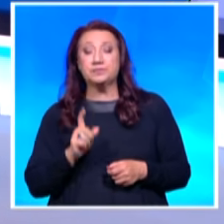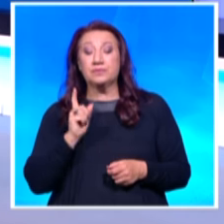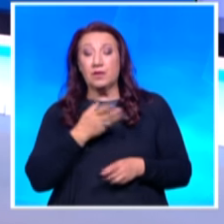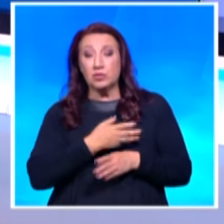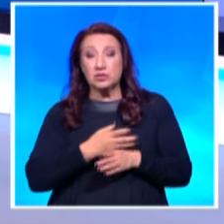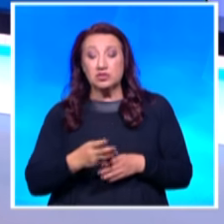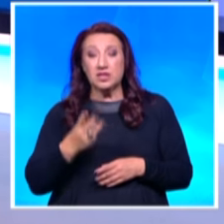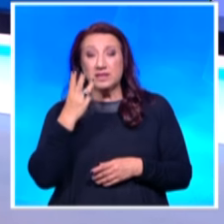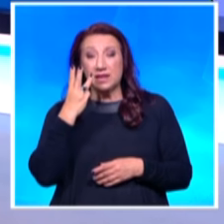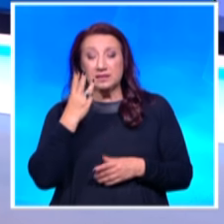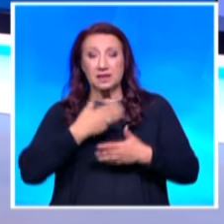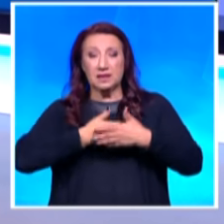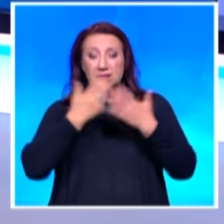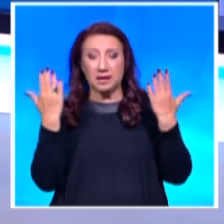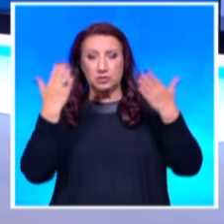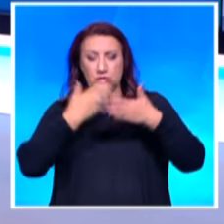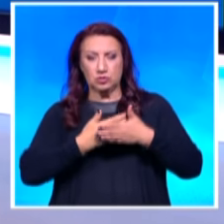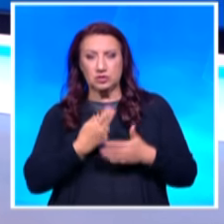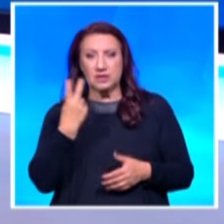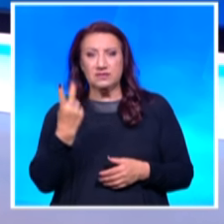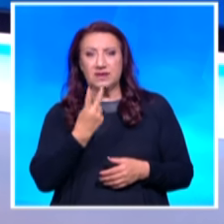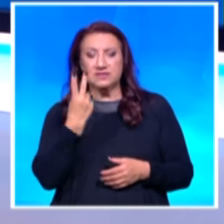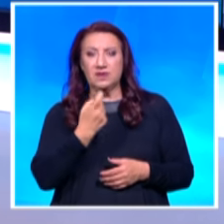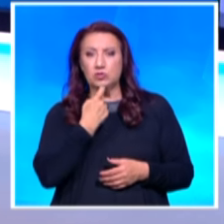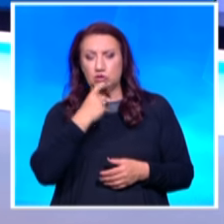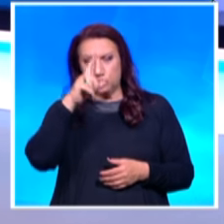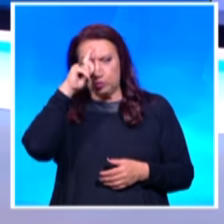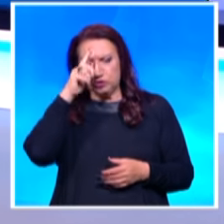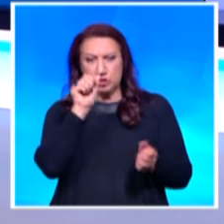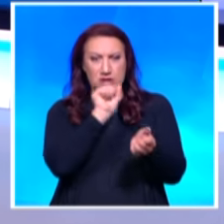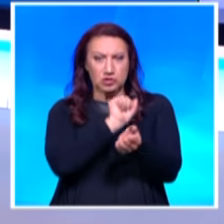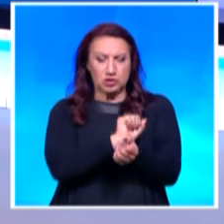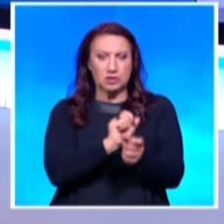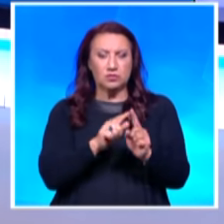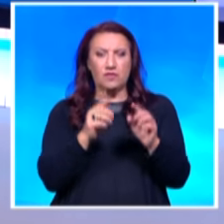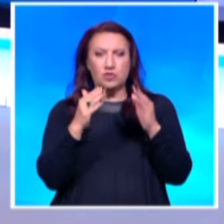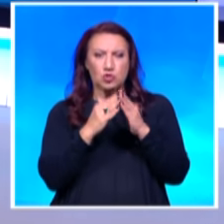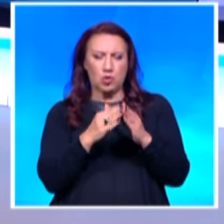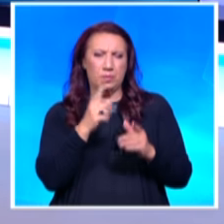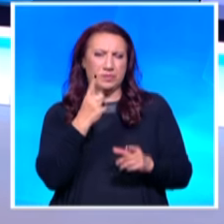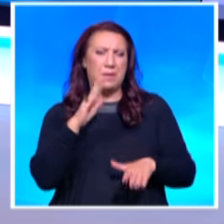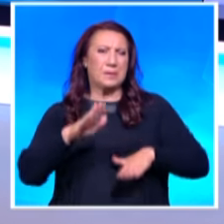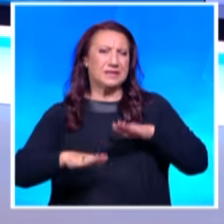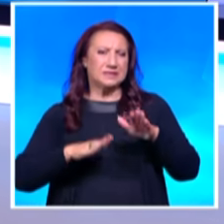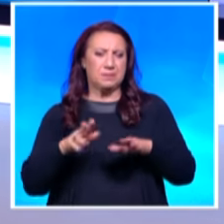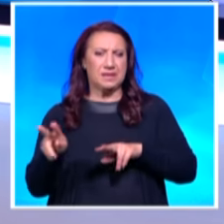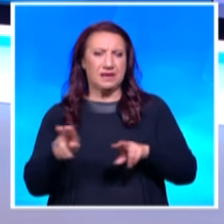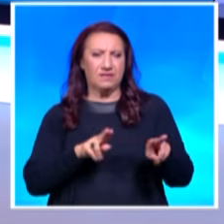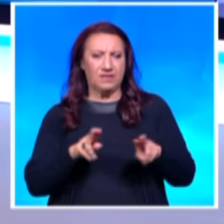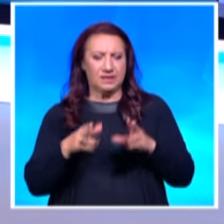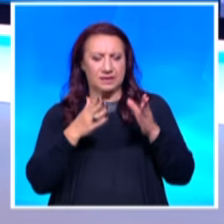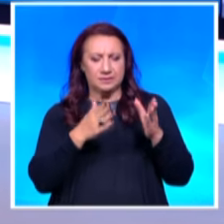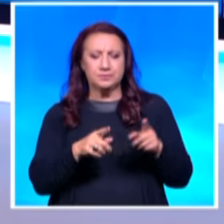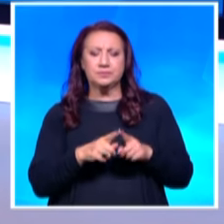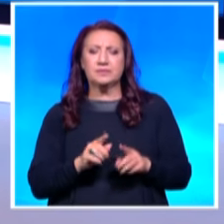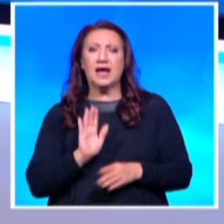държано в плен в дома на криминално проявен мъж във Видин. А депутатите от правната комисия в парламента приеха на първо четене промените в